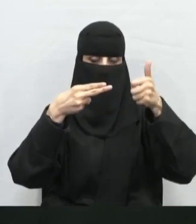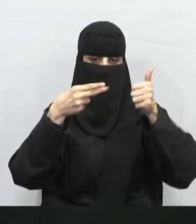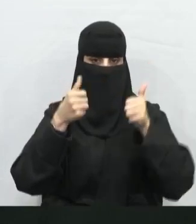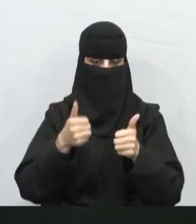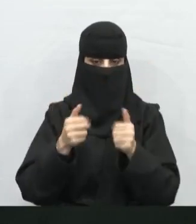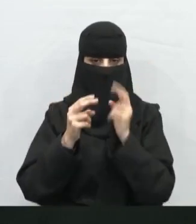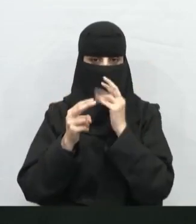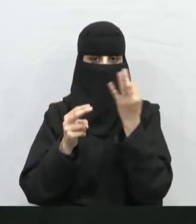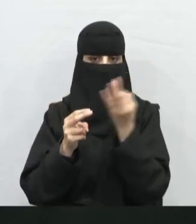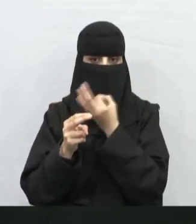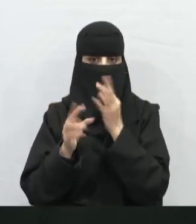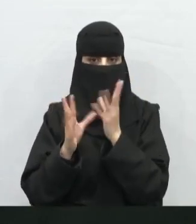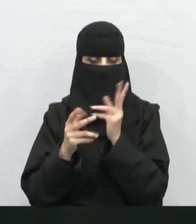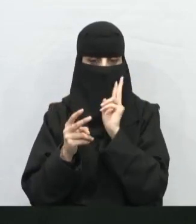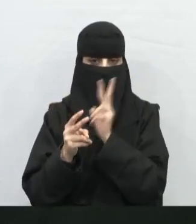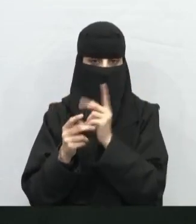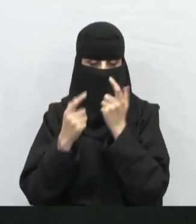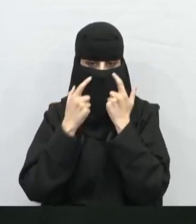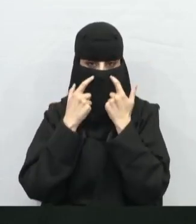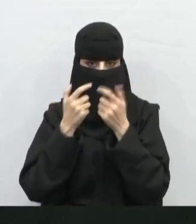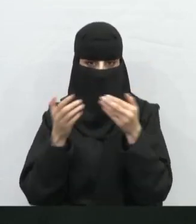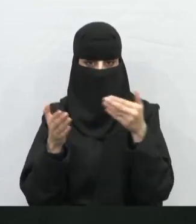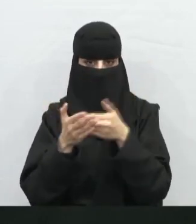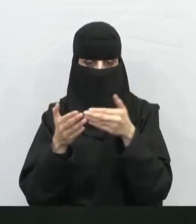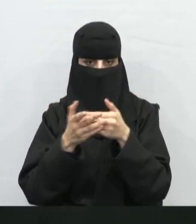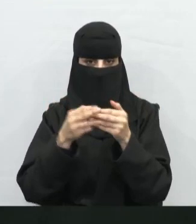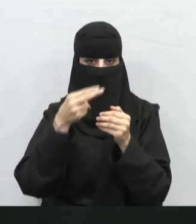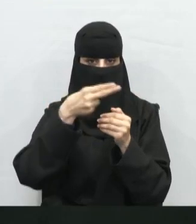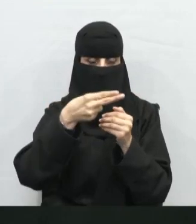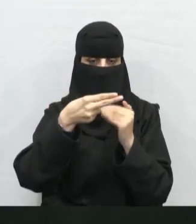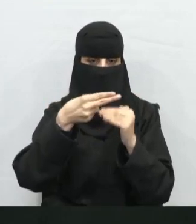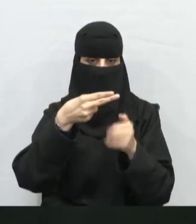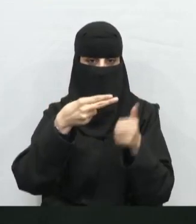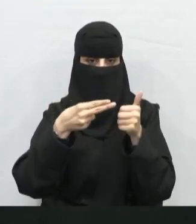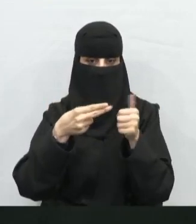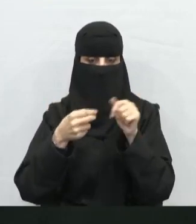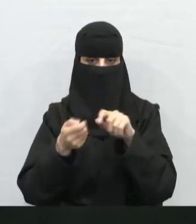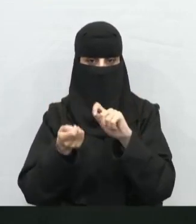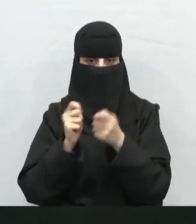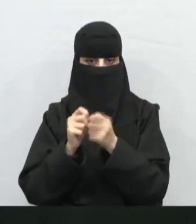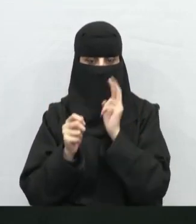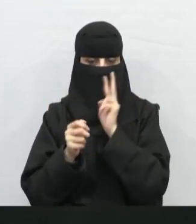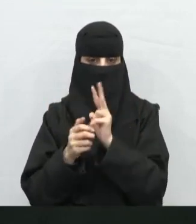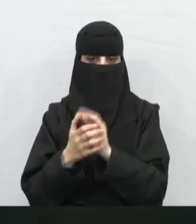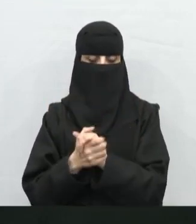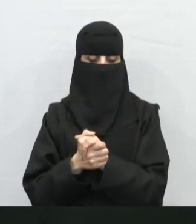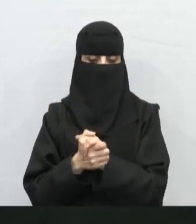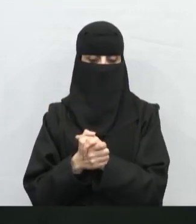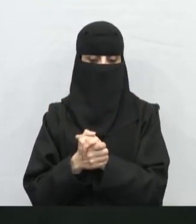ركزوا جيدا في الحرف الاخير هيا الان انطقوا هذه الكلمه كلمه صالح